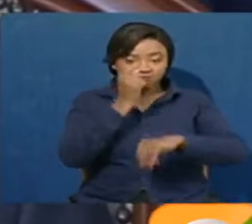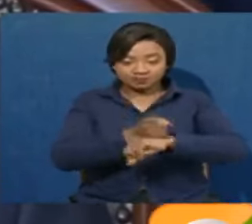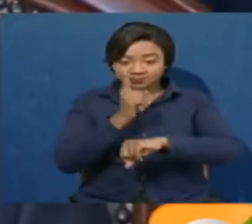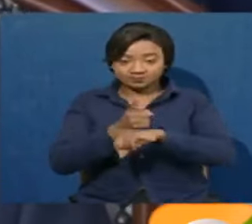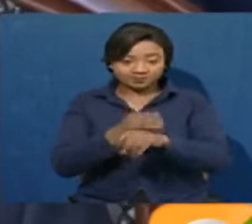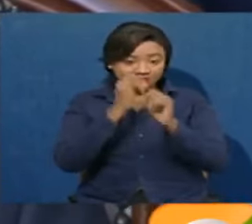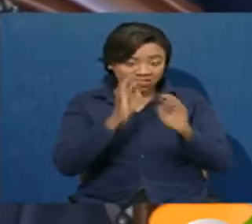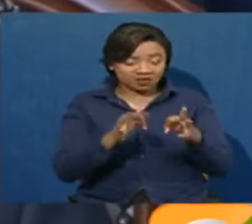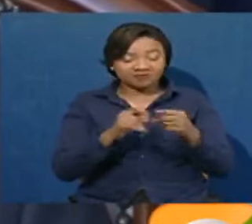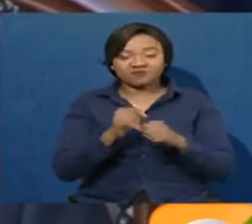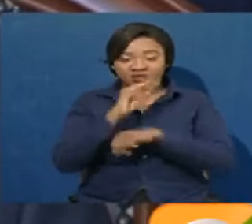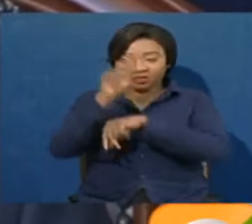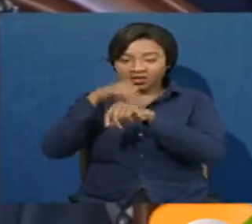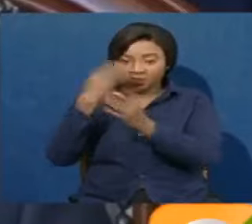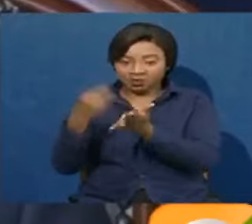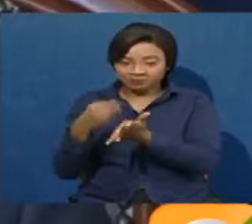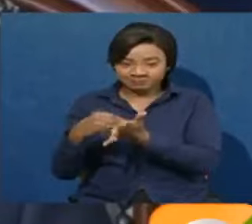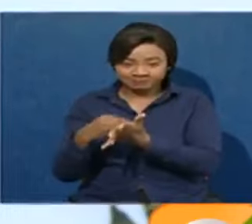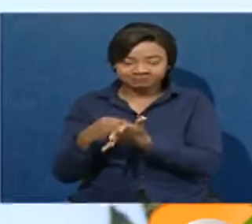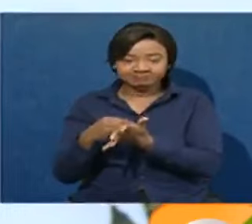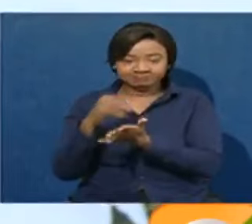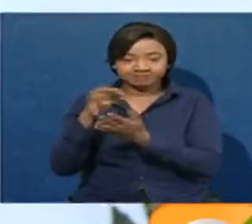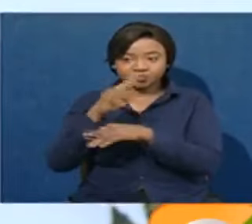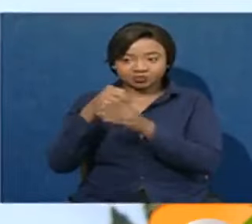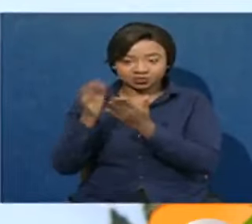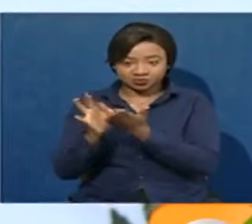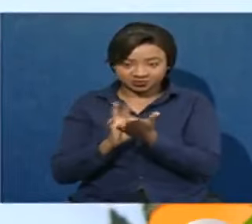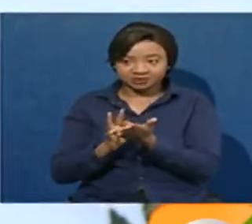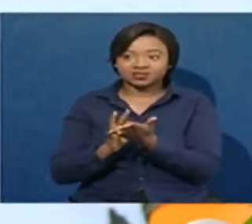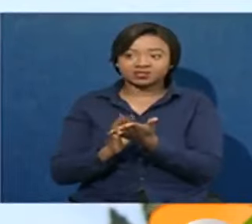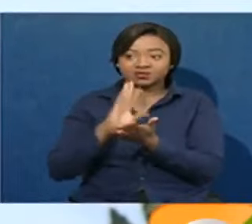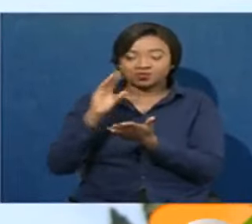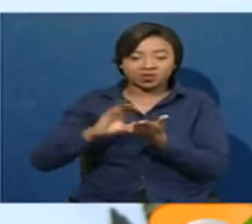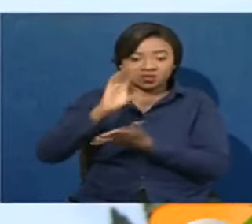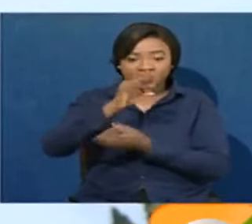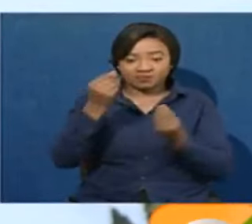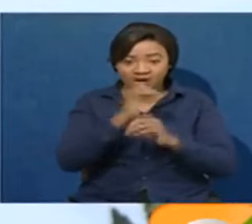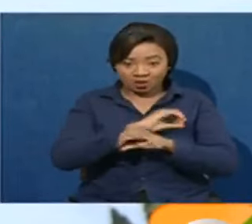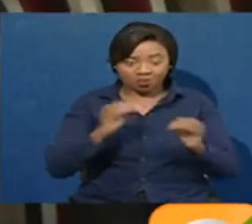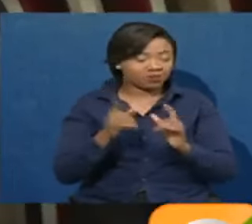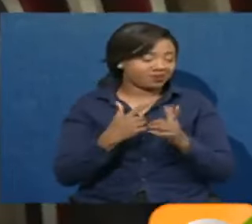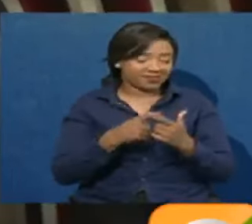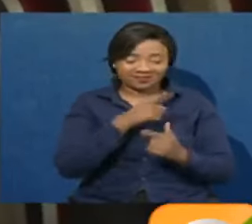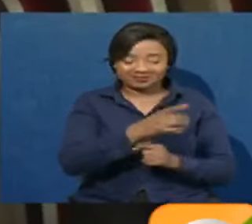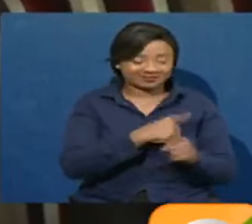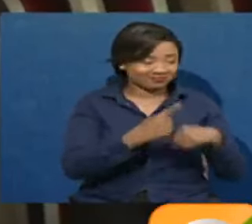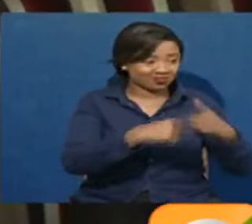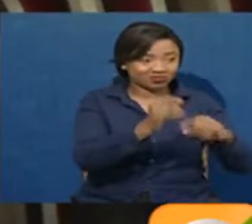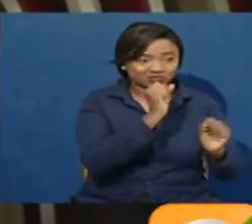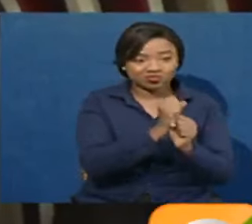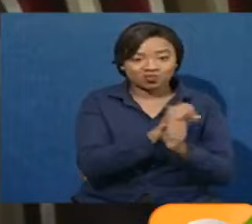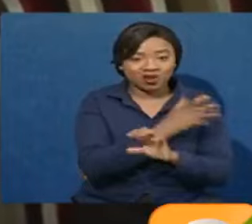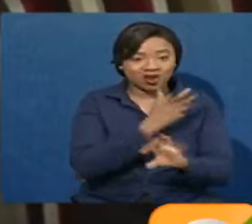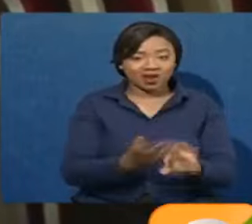iwapo hazina kuu haitatoa pesa za kaunti, basi operesheni zote za kaunti zitasitishwa. We demand that the National